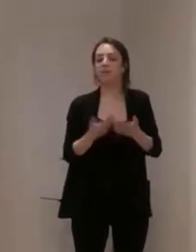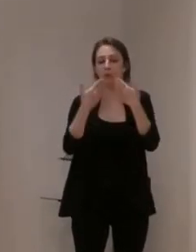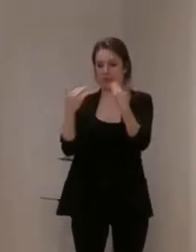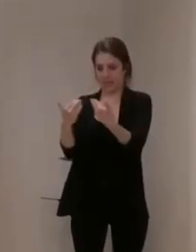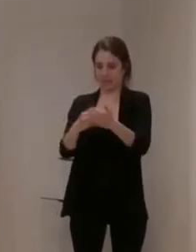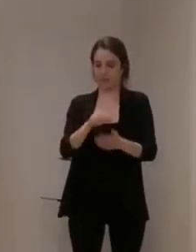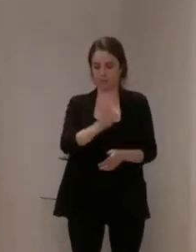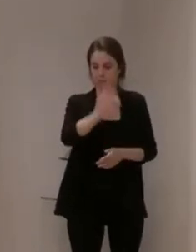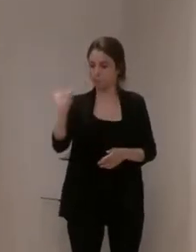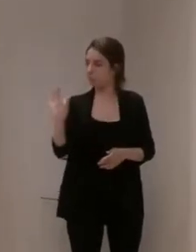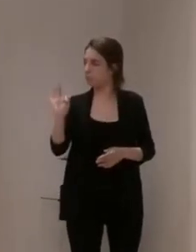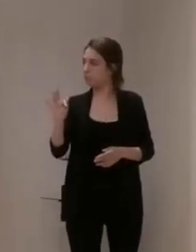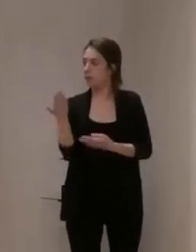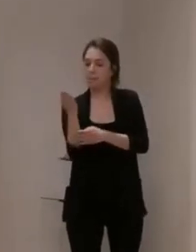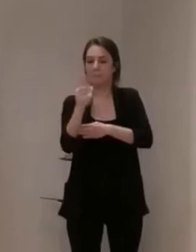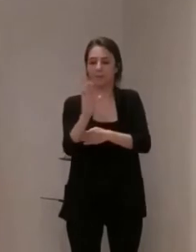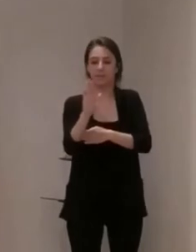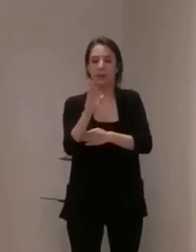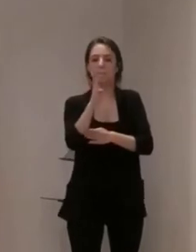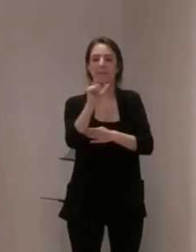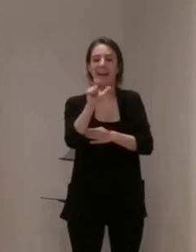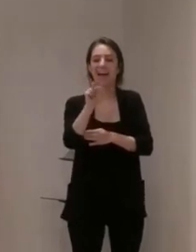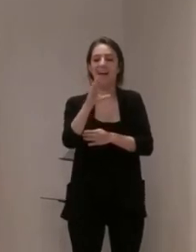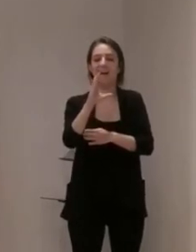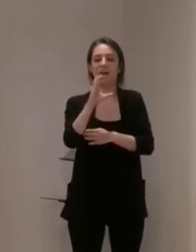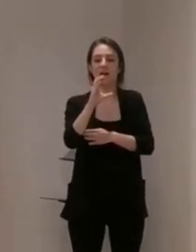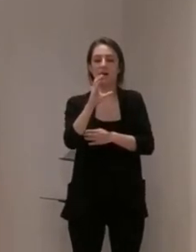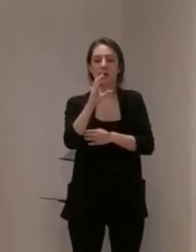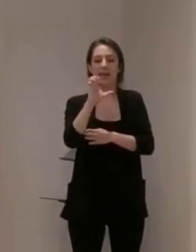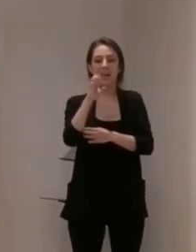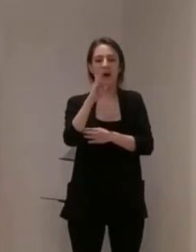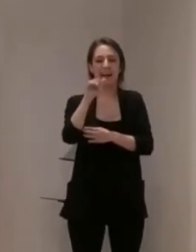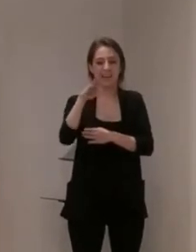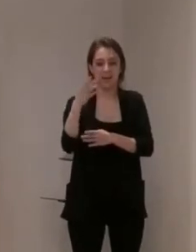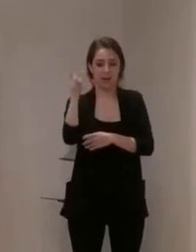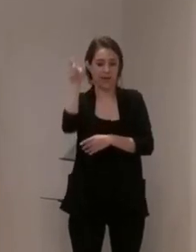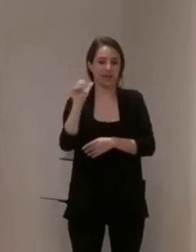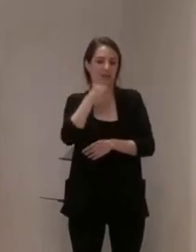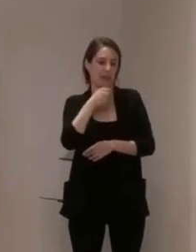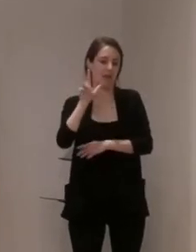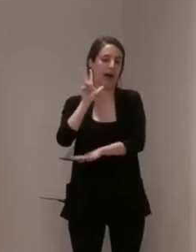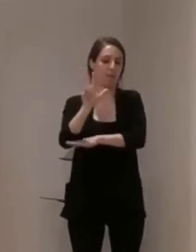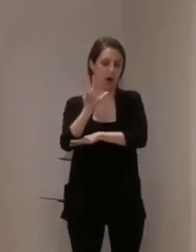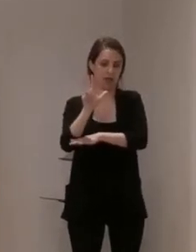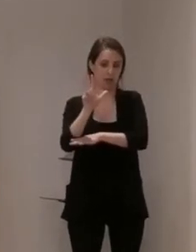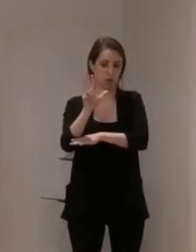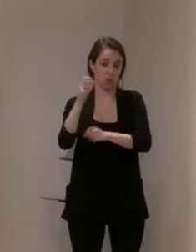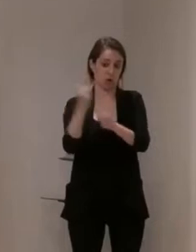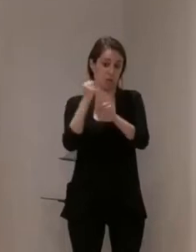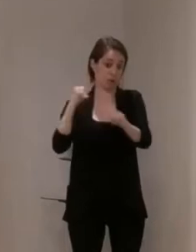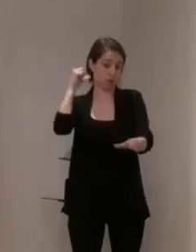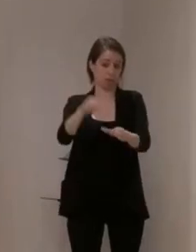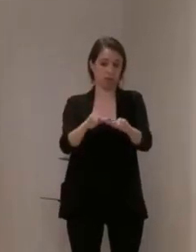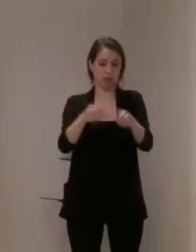Cruanyes, gràcies. Vinga, presentem ara la Pilar Rebaque. Ella és advocada. La seva trajectòria professional s'ha